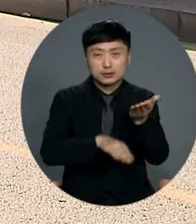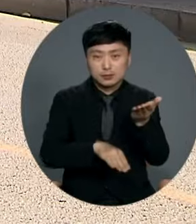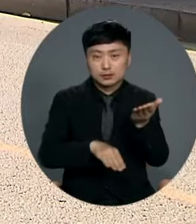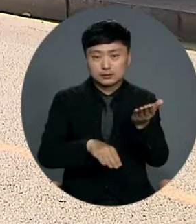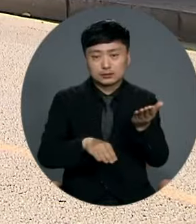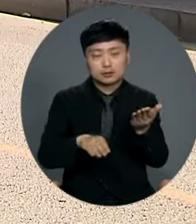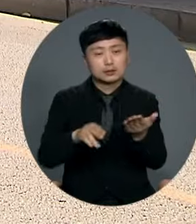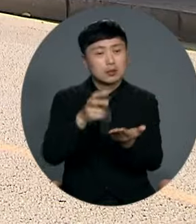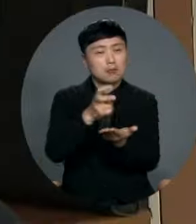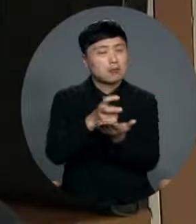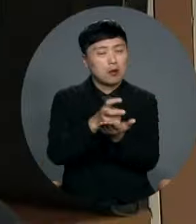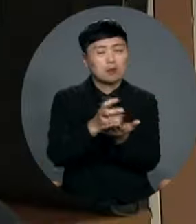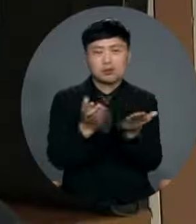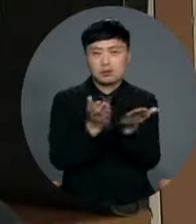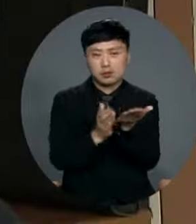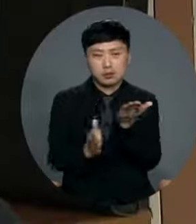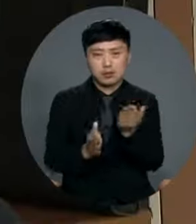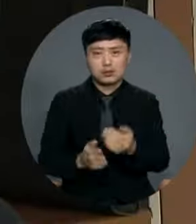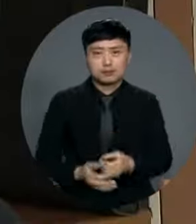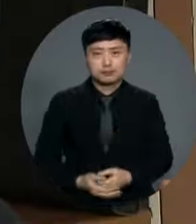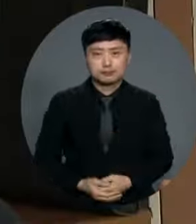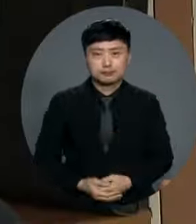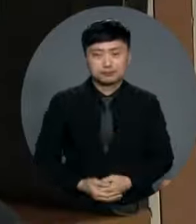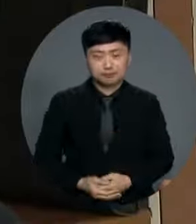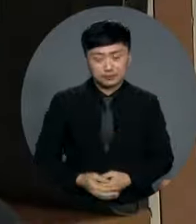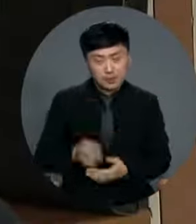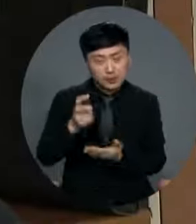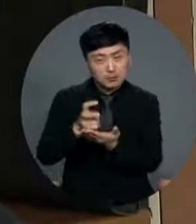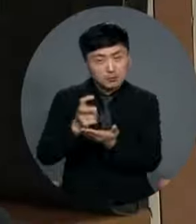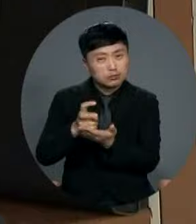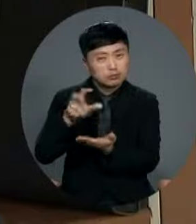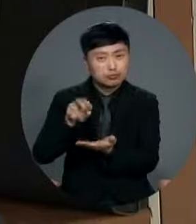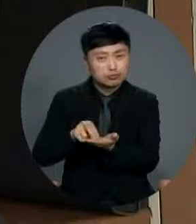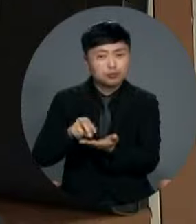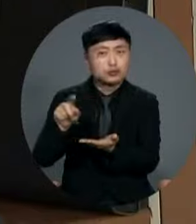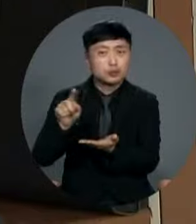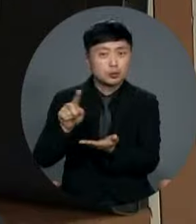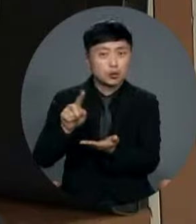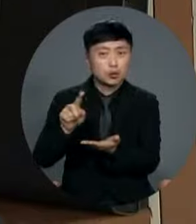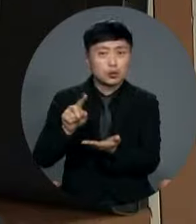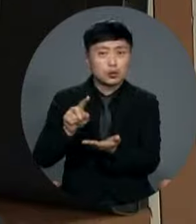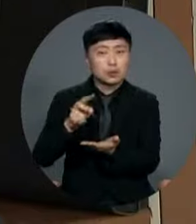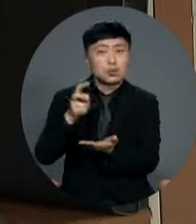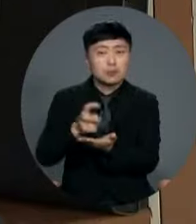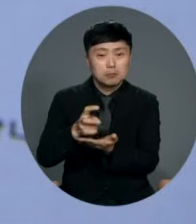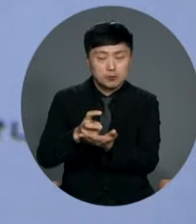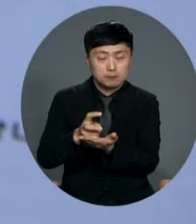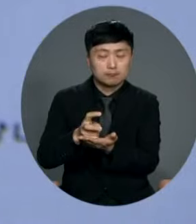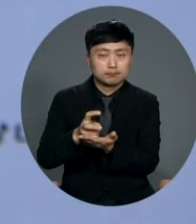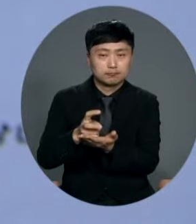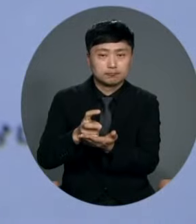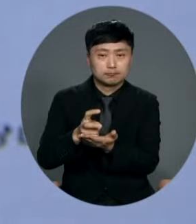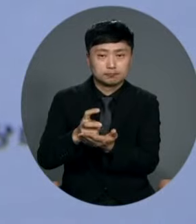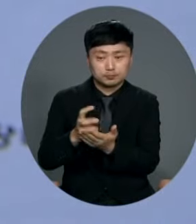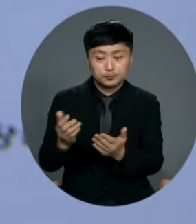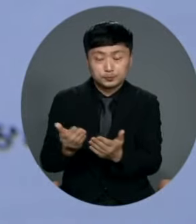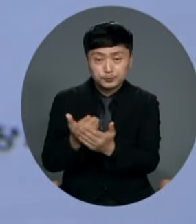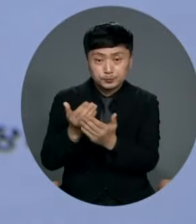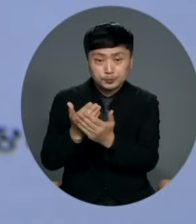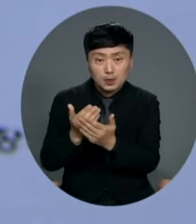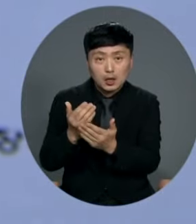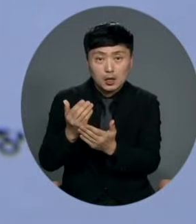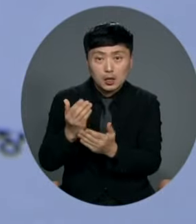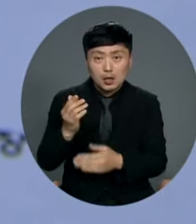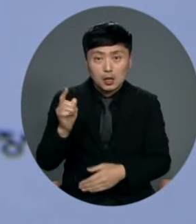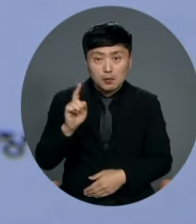않기 때문입니다. 법의 사각지대에서는 지켜야 할 법도 제대로 지켜지지 않습니다.